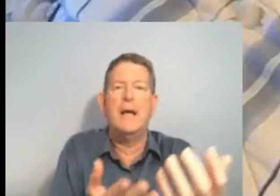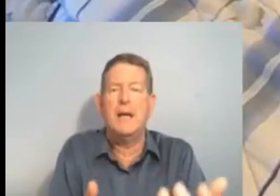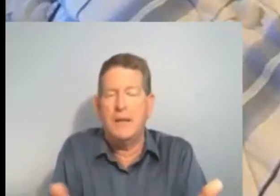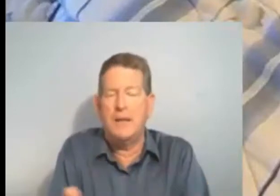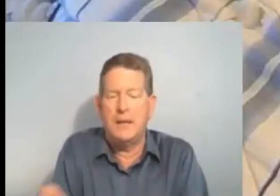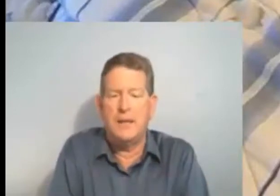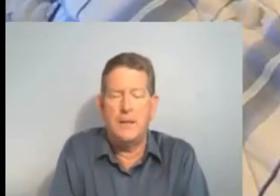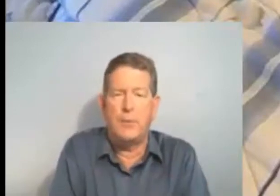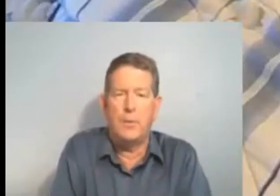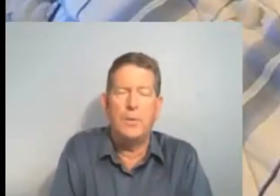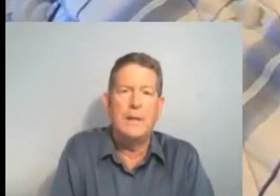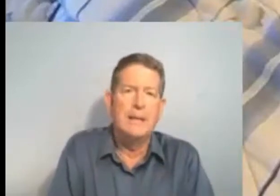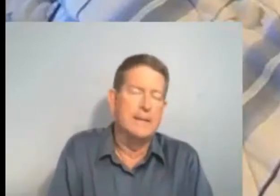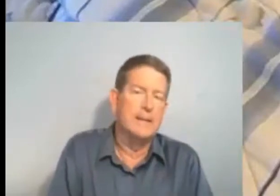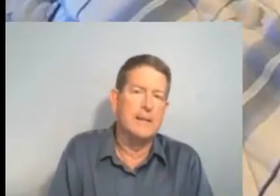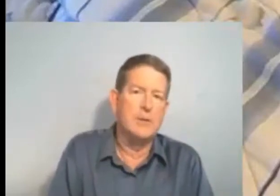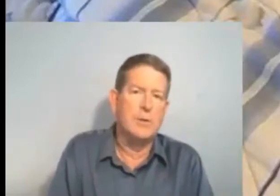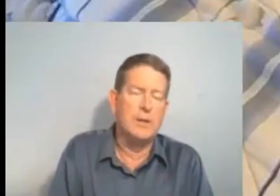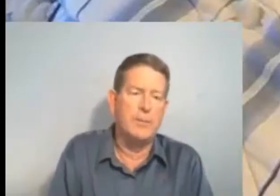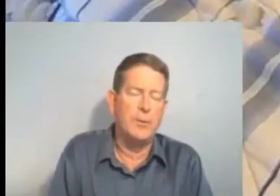personnels et les pronoms